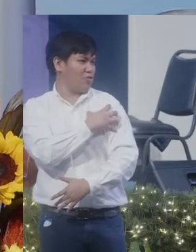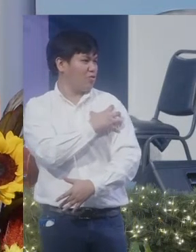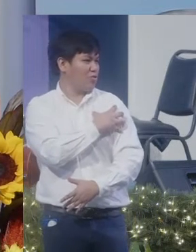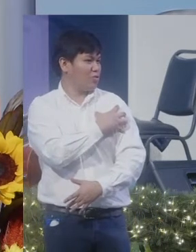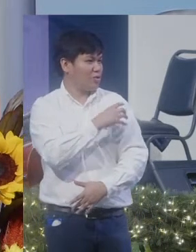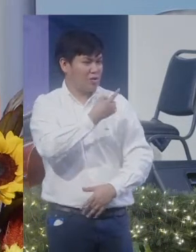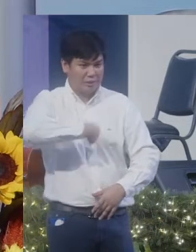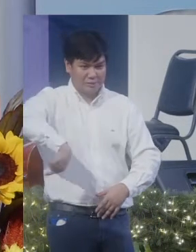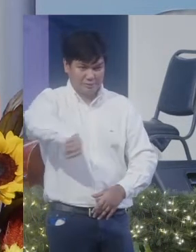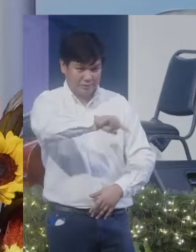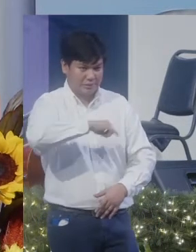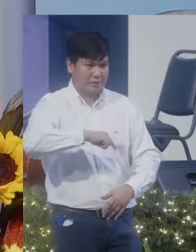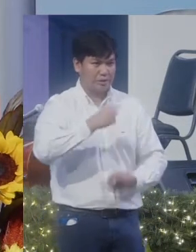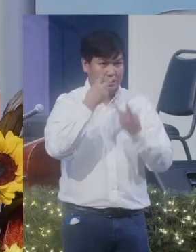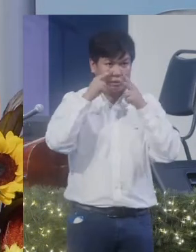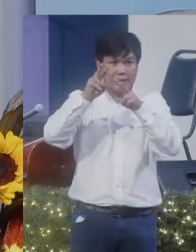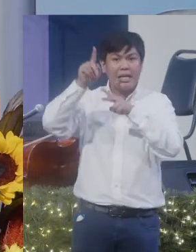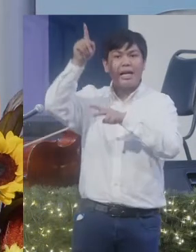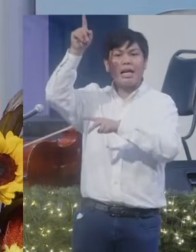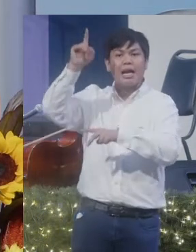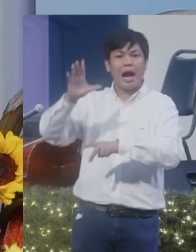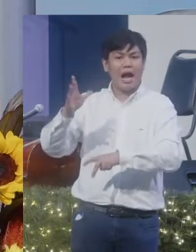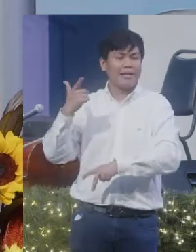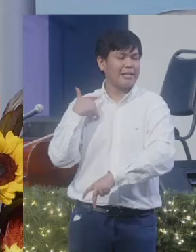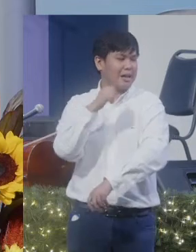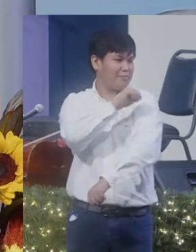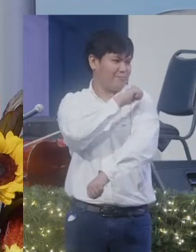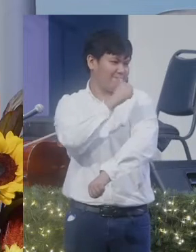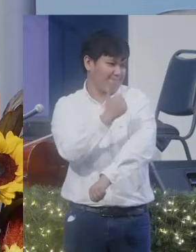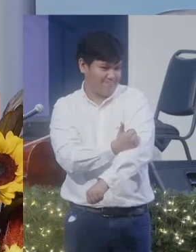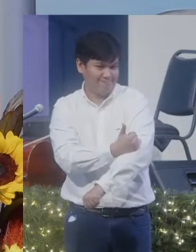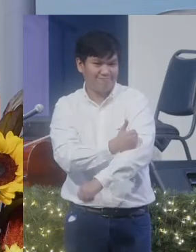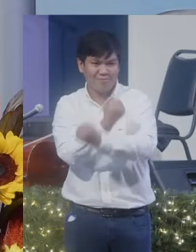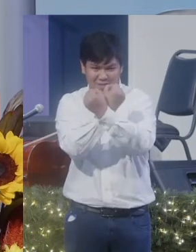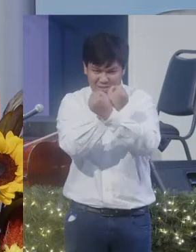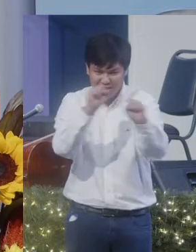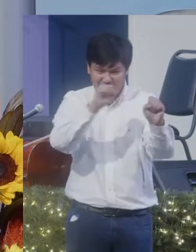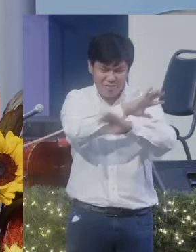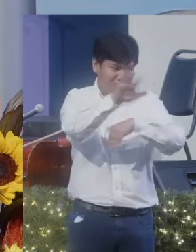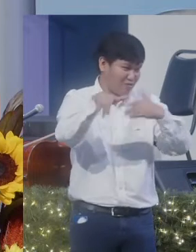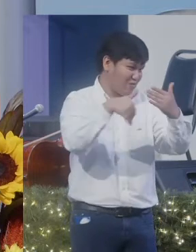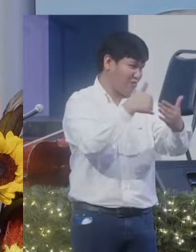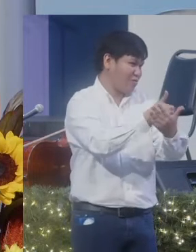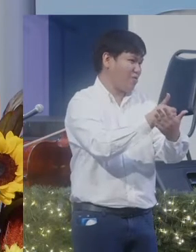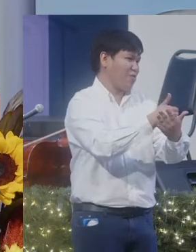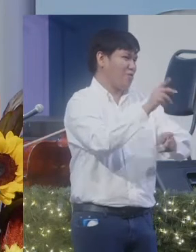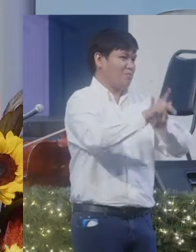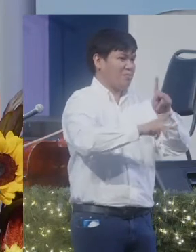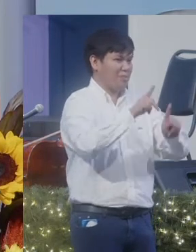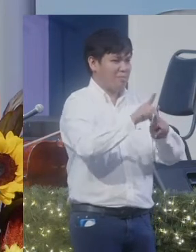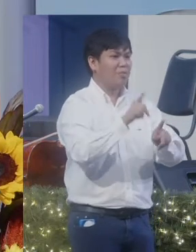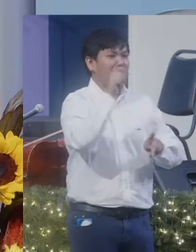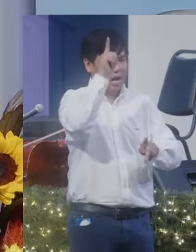na siyang may otoridad na tipunin ang lahat ng Kanyang hinirang mula pa sa simula ng panahon.